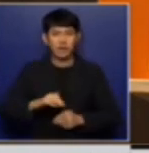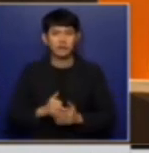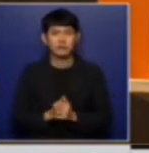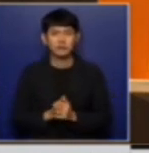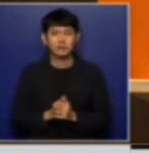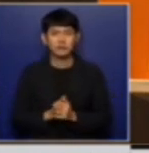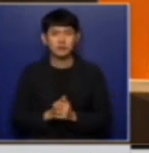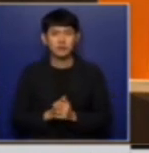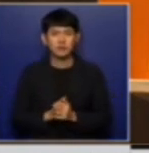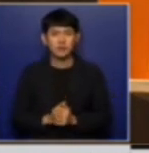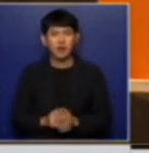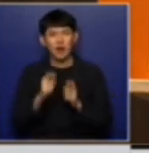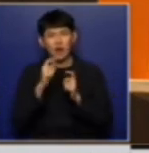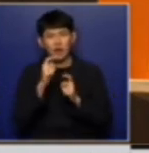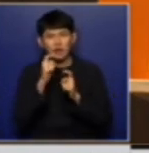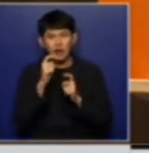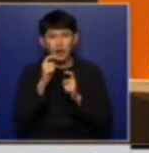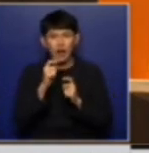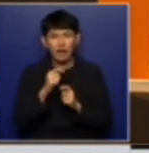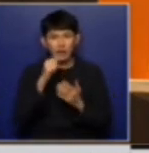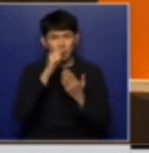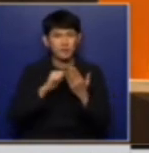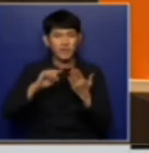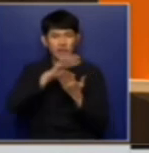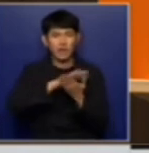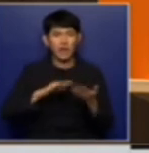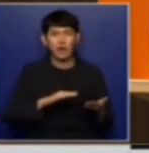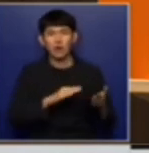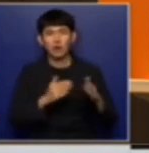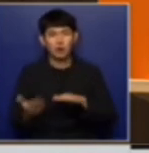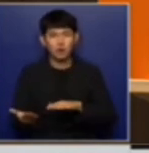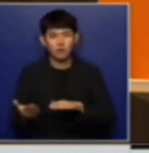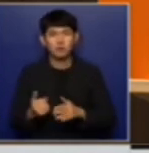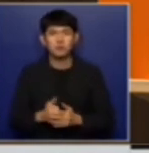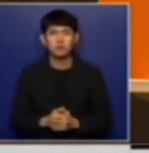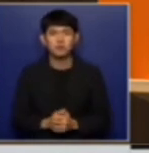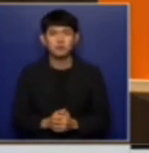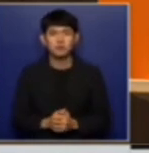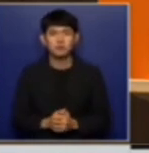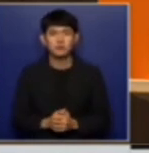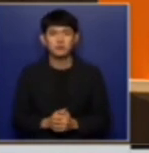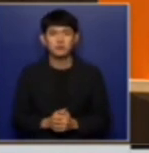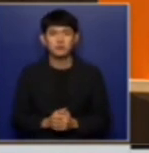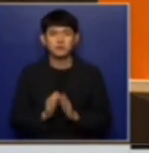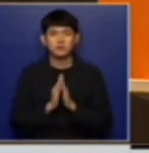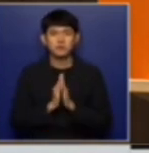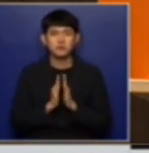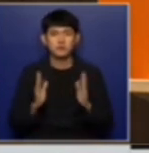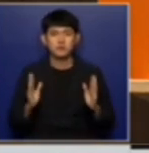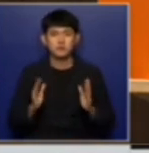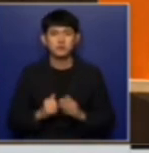มันสุ่มเสี่ยงต่อการล้มละลายของประเทศครับท่านประธานครับกราบขอบพระคุณครับ